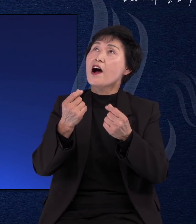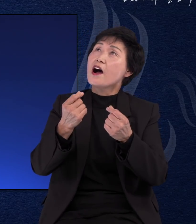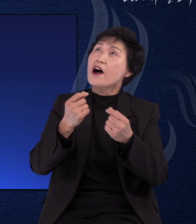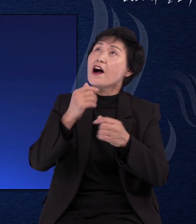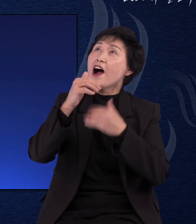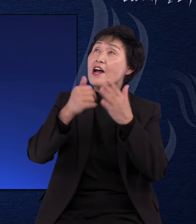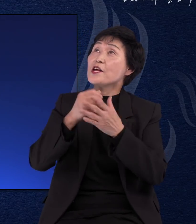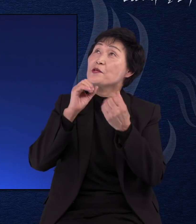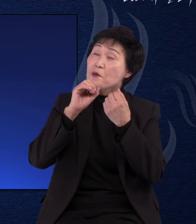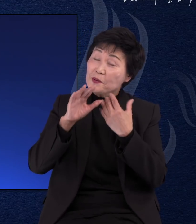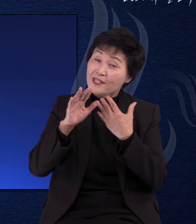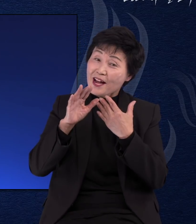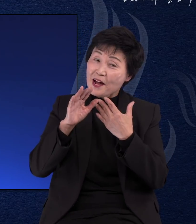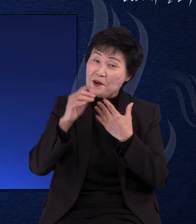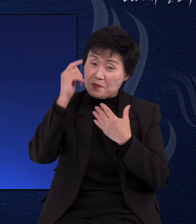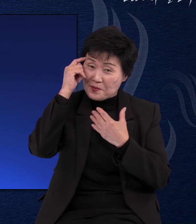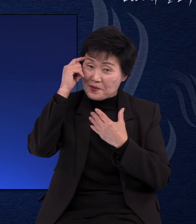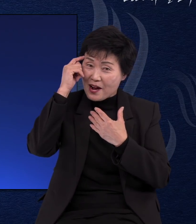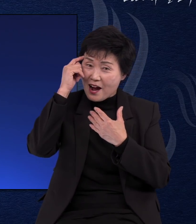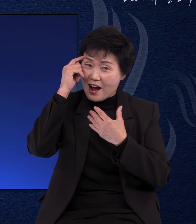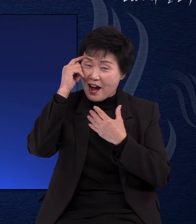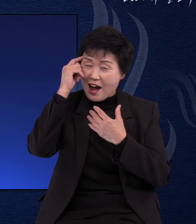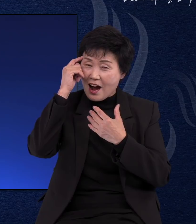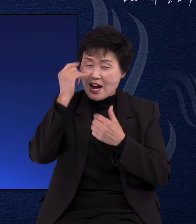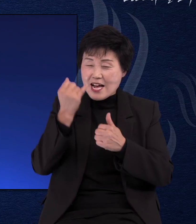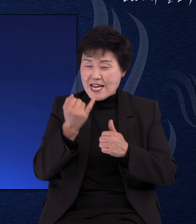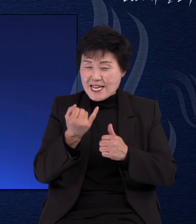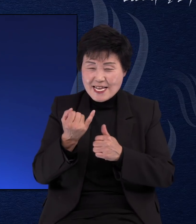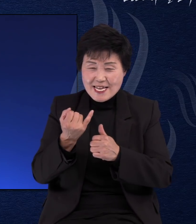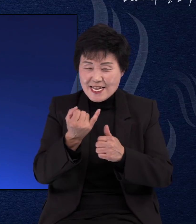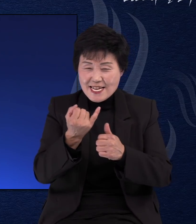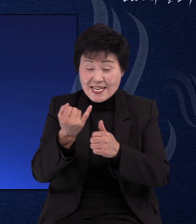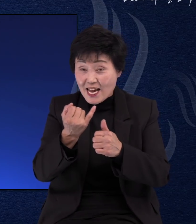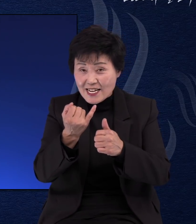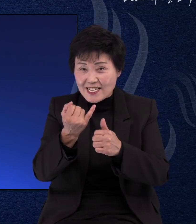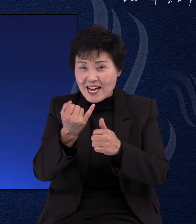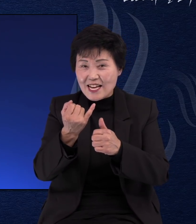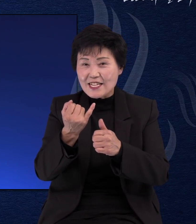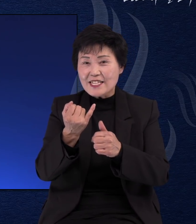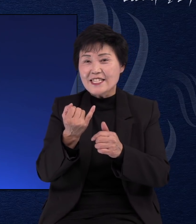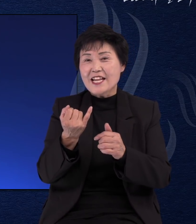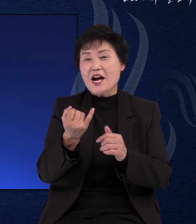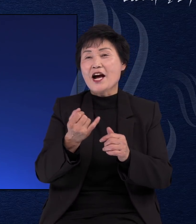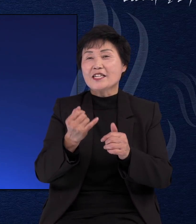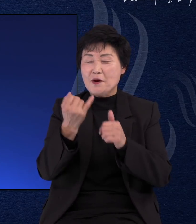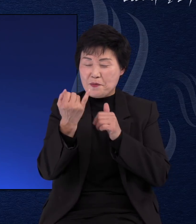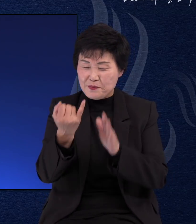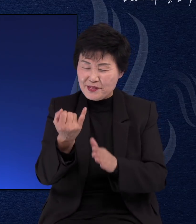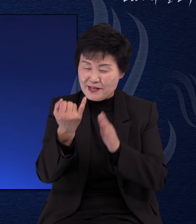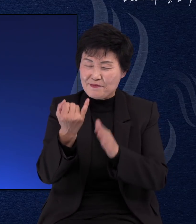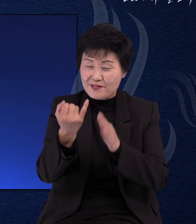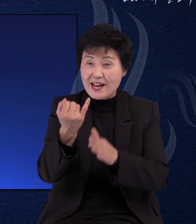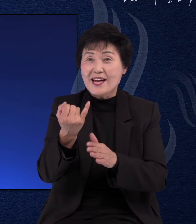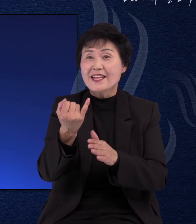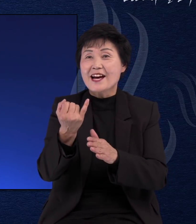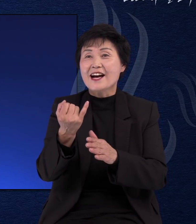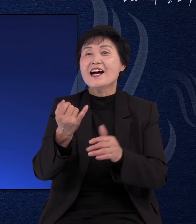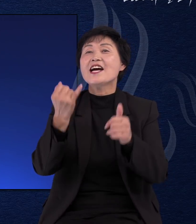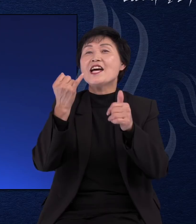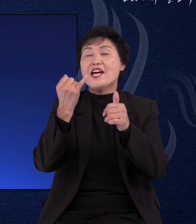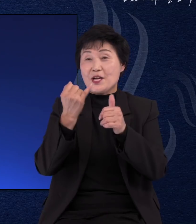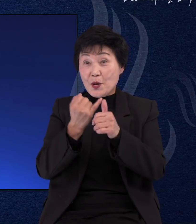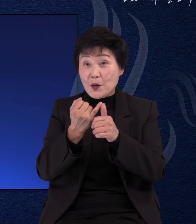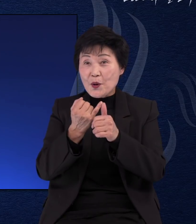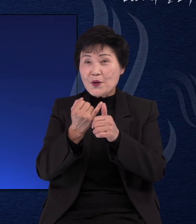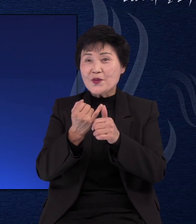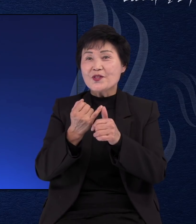응답이구나 생각을 하고 열심히 구애 끝에 7번 차이고 8번째 오케이 사인을 받고 이제 데이트를 시작하고